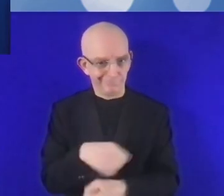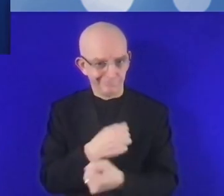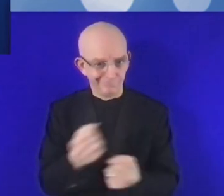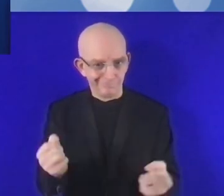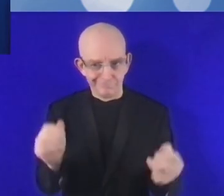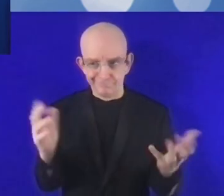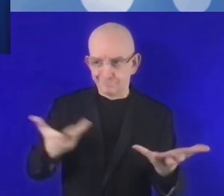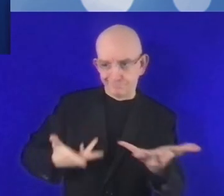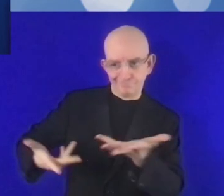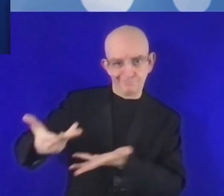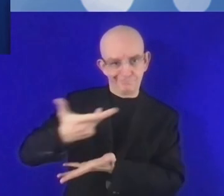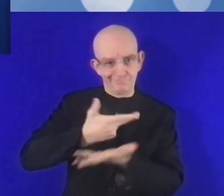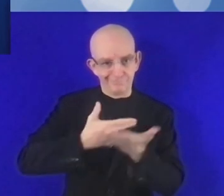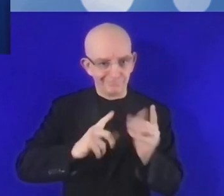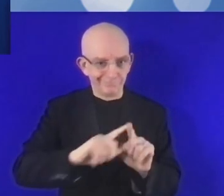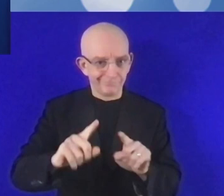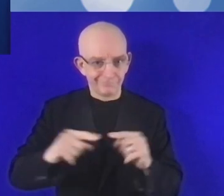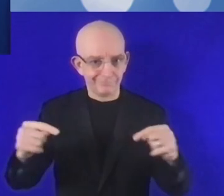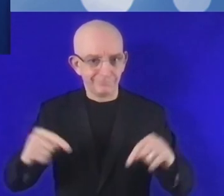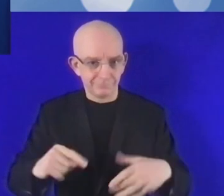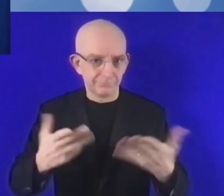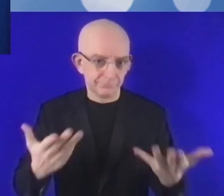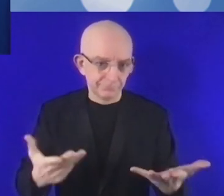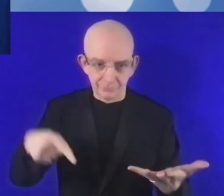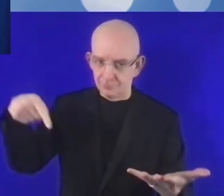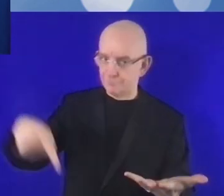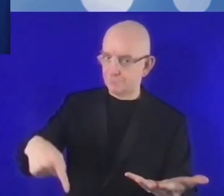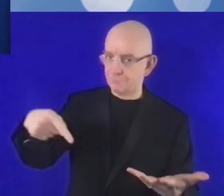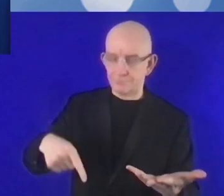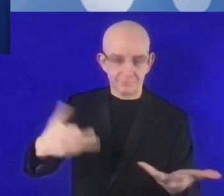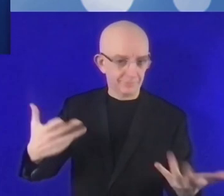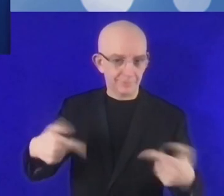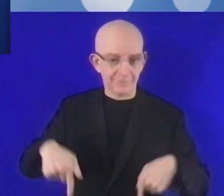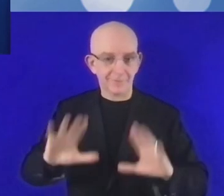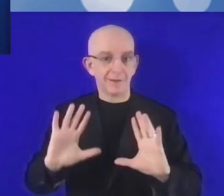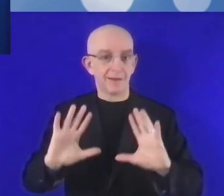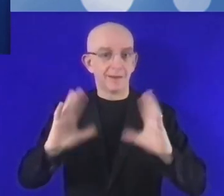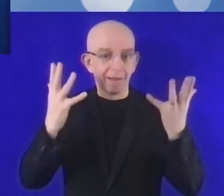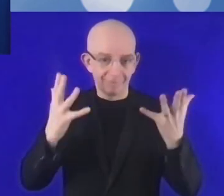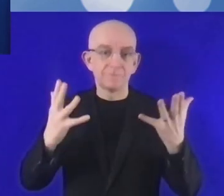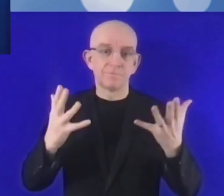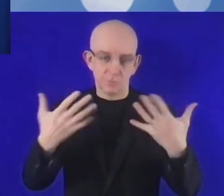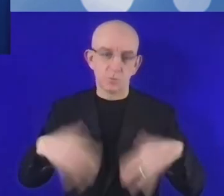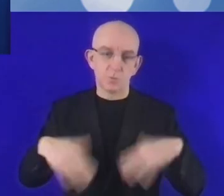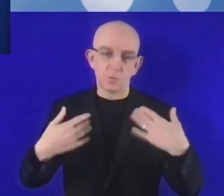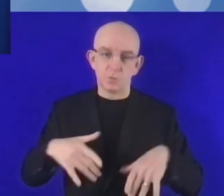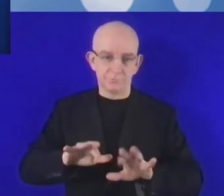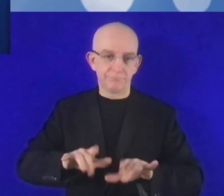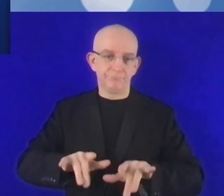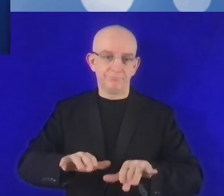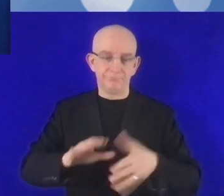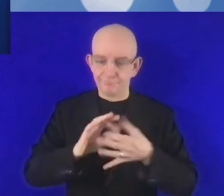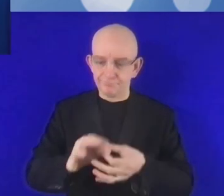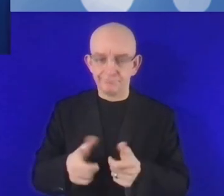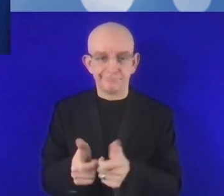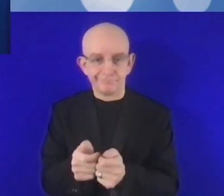бы встречаться в ходе такого события в такой многочисленной компании. Это правда, что мы все живем в цифровом